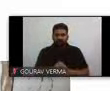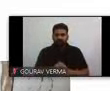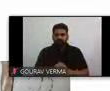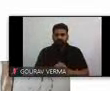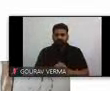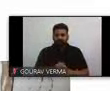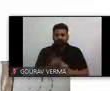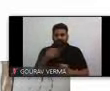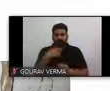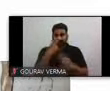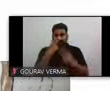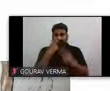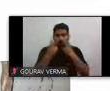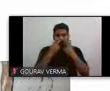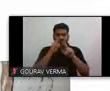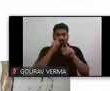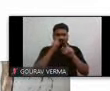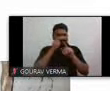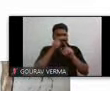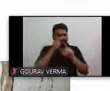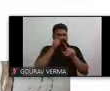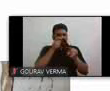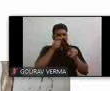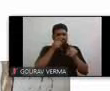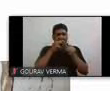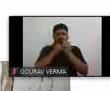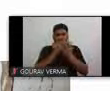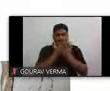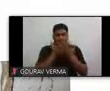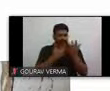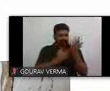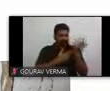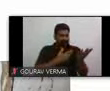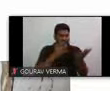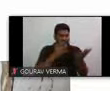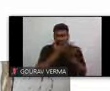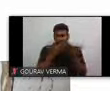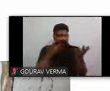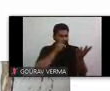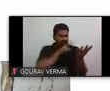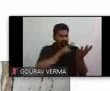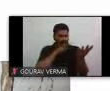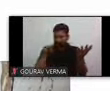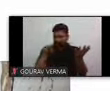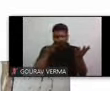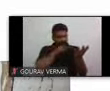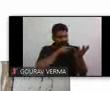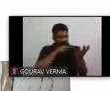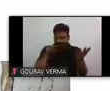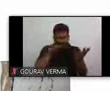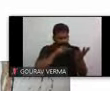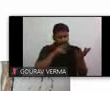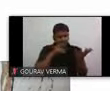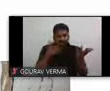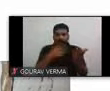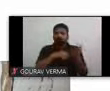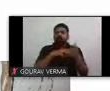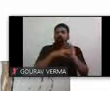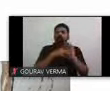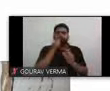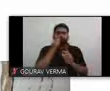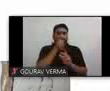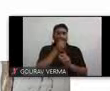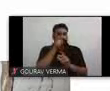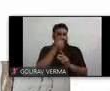Visual scanning, shifting gaze from one object to another in a visual search pattern is called a scanning. It is